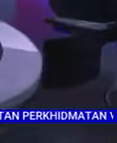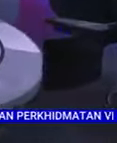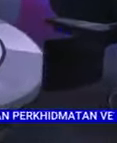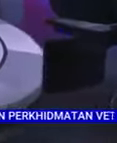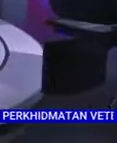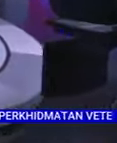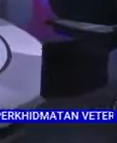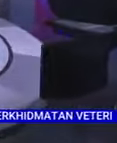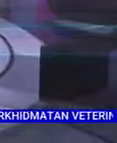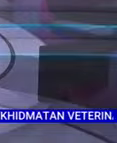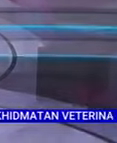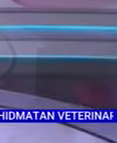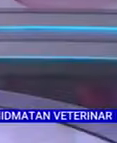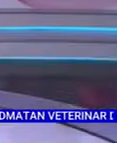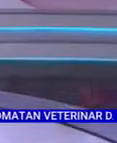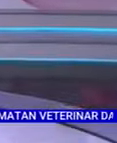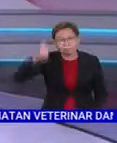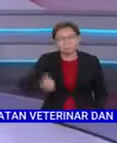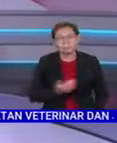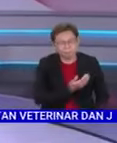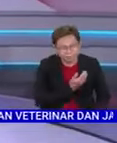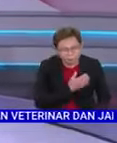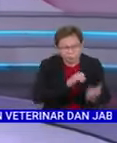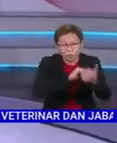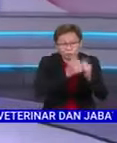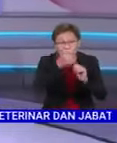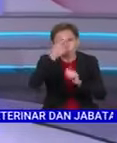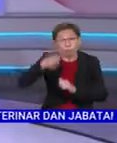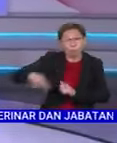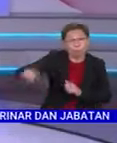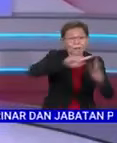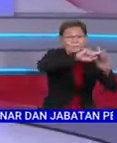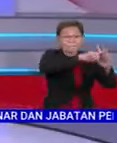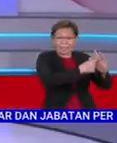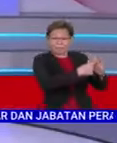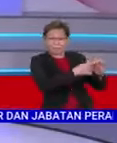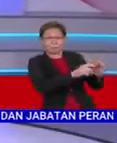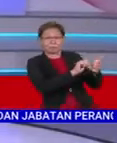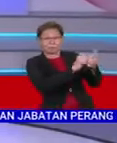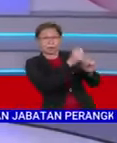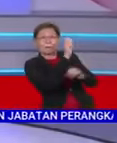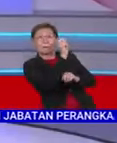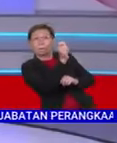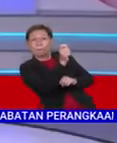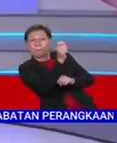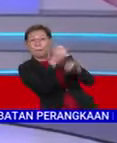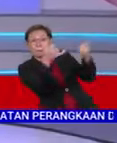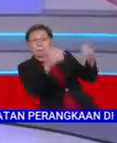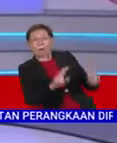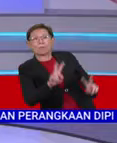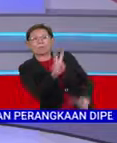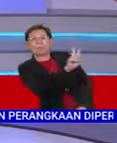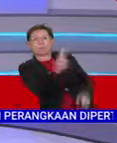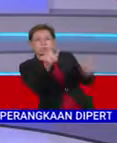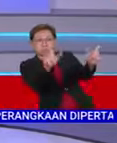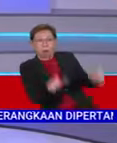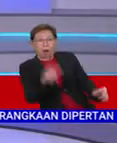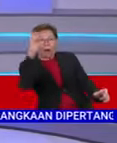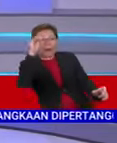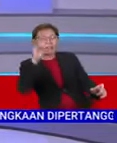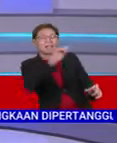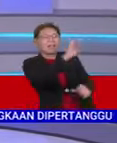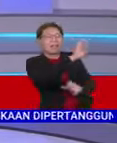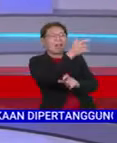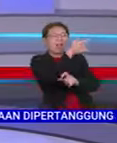Terima kasih Fiona dan Fatil. Assalamualaikum, salam sukan untuk semua. Kita mulakan dengan sukan badminton. Pemain bergu lelaki negara Aaron